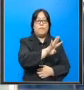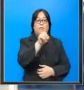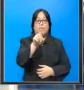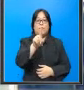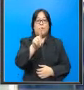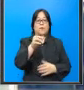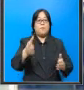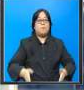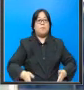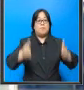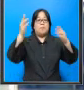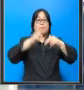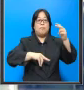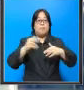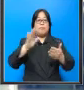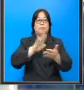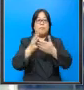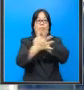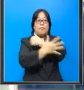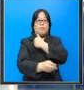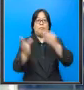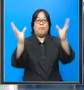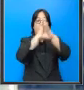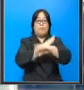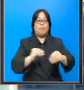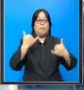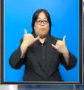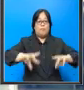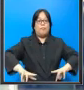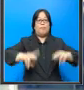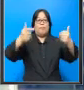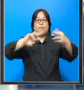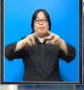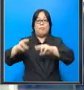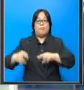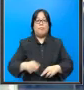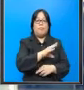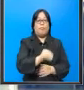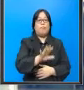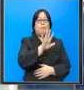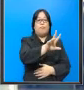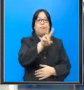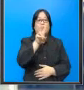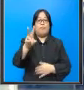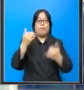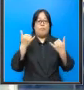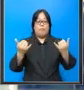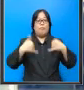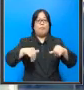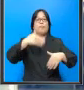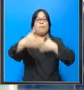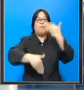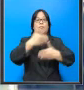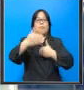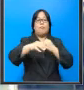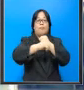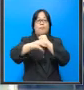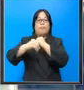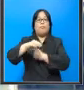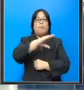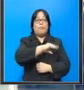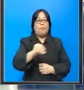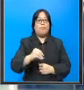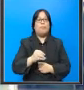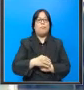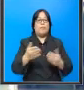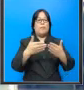berlokasi semula ataupun mengalami masalah apabila kontraktor kontraktor Serikat youtility the box ini tembusan Legally sini